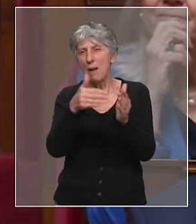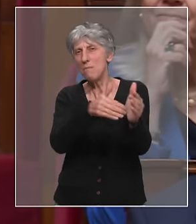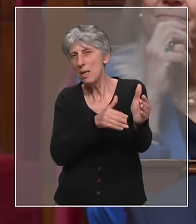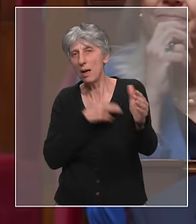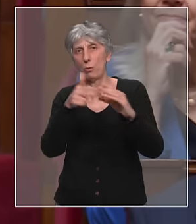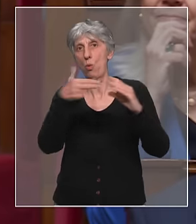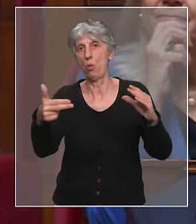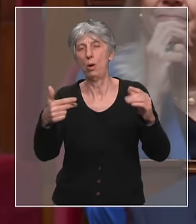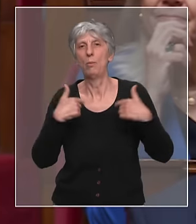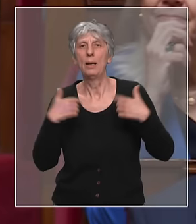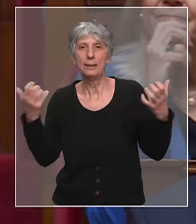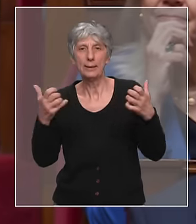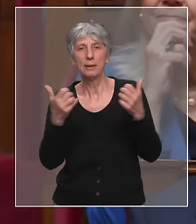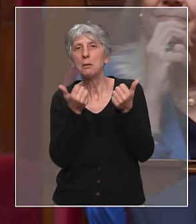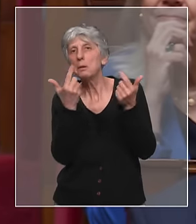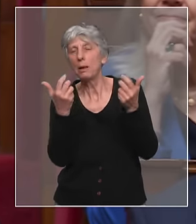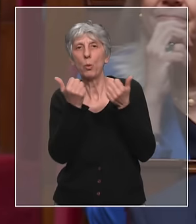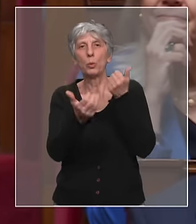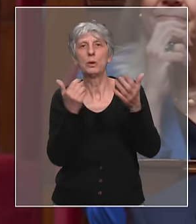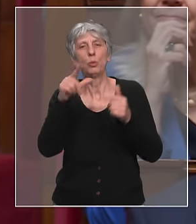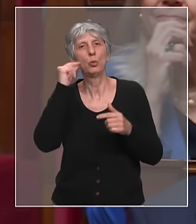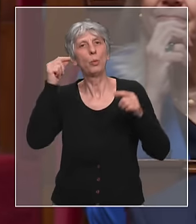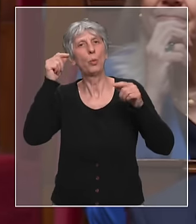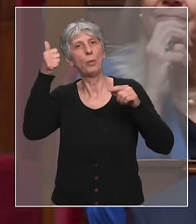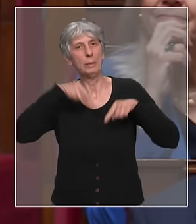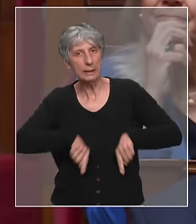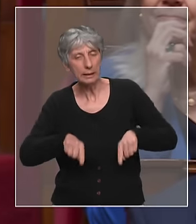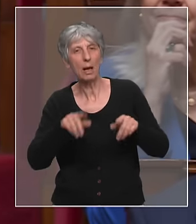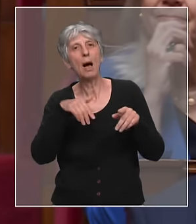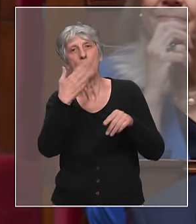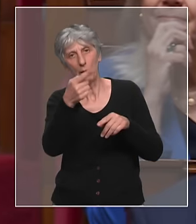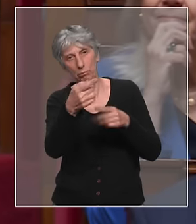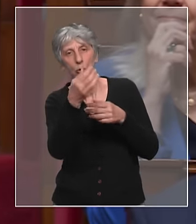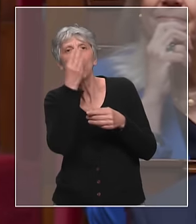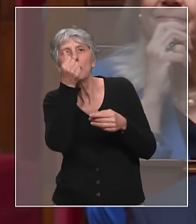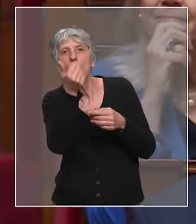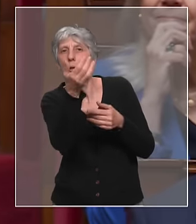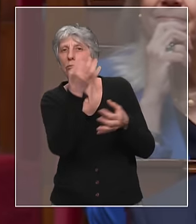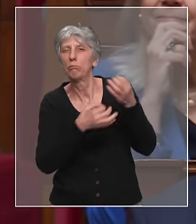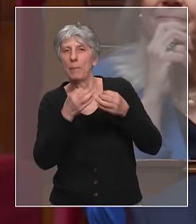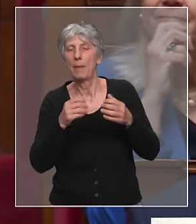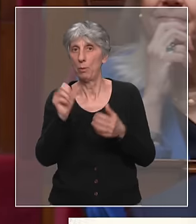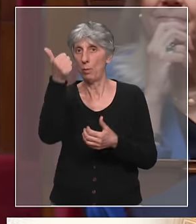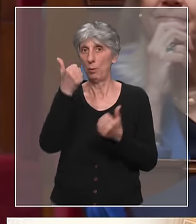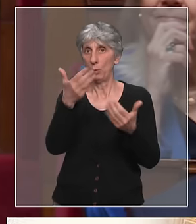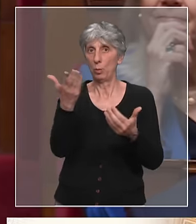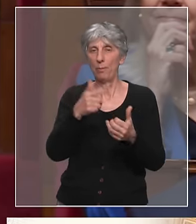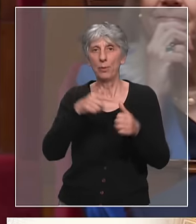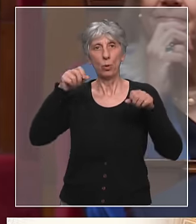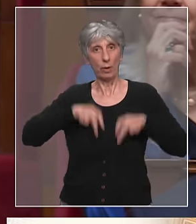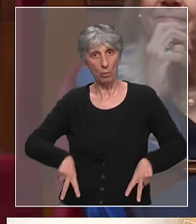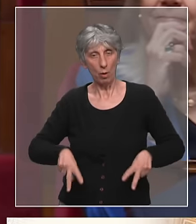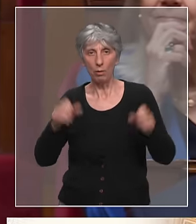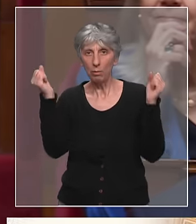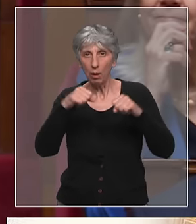quelques propositions, Monsieur le Premier ministre, et recueillir votre sentiment. La première est la suivante. Est-ce que le gouvernement est prêt à engager